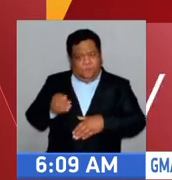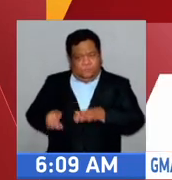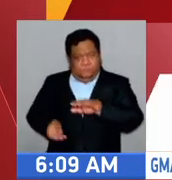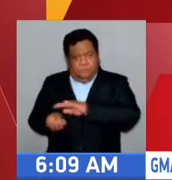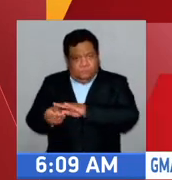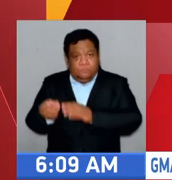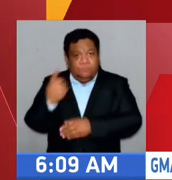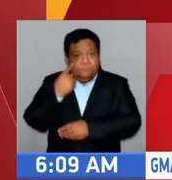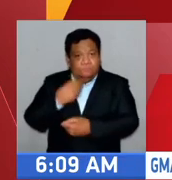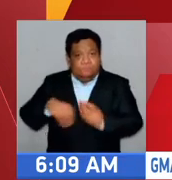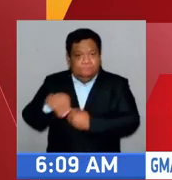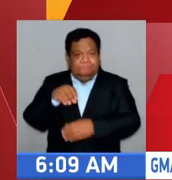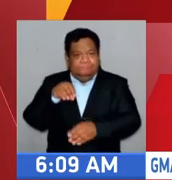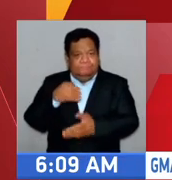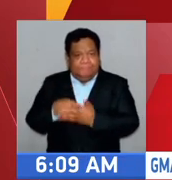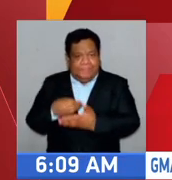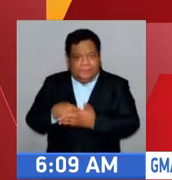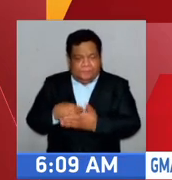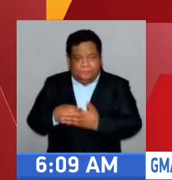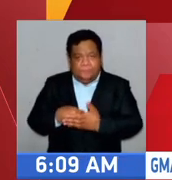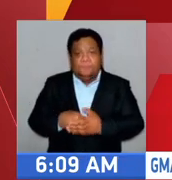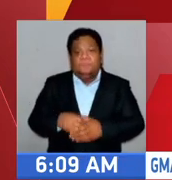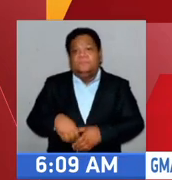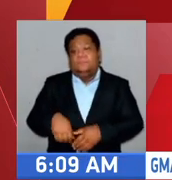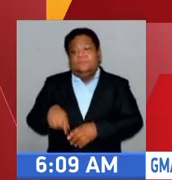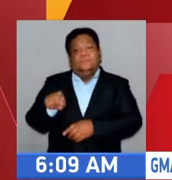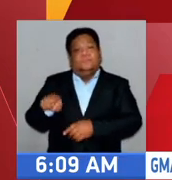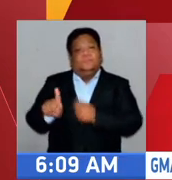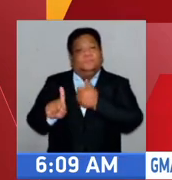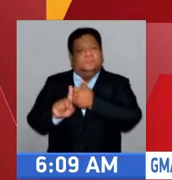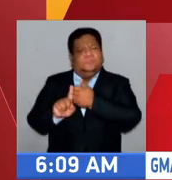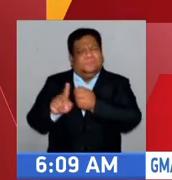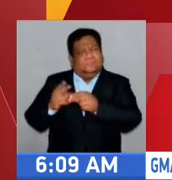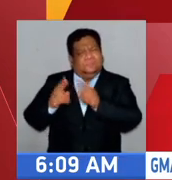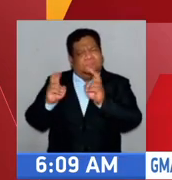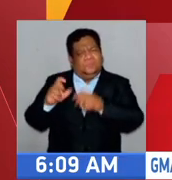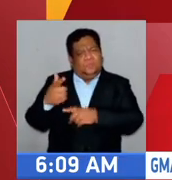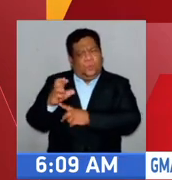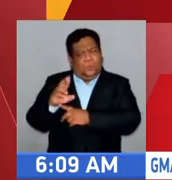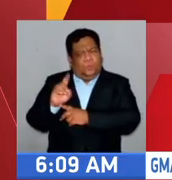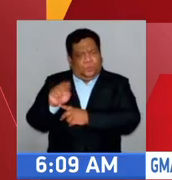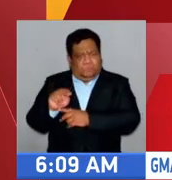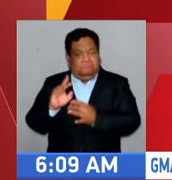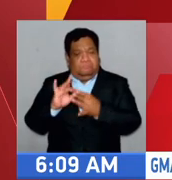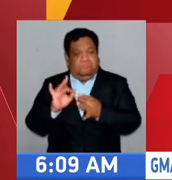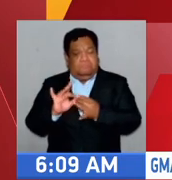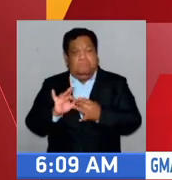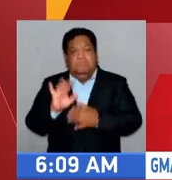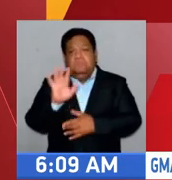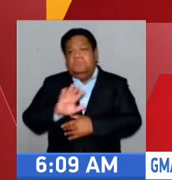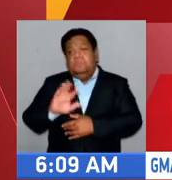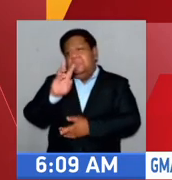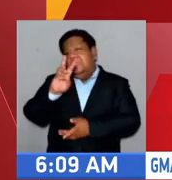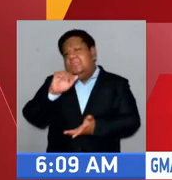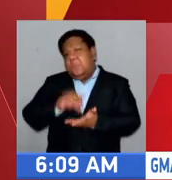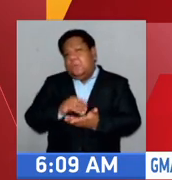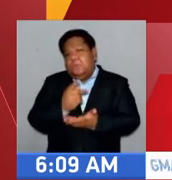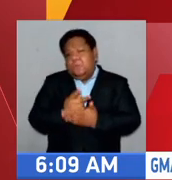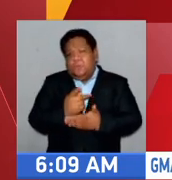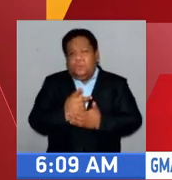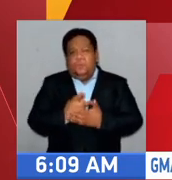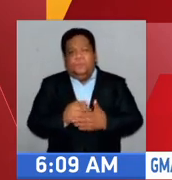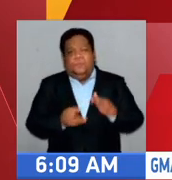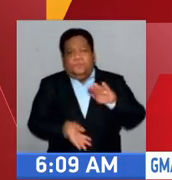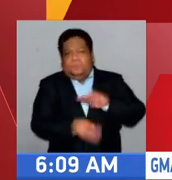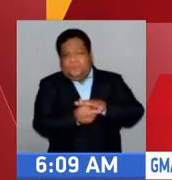Gordon ang nagbulgar ng kalakaran. Anya, hanggang 60,000 piso ang ibinabayad sa mga jail personnel para makapagpuslit ng mga cellphone